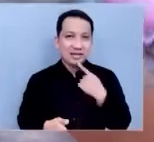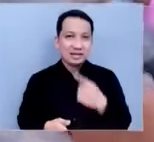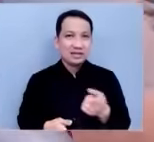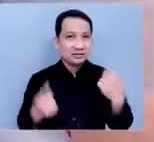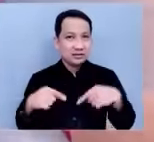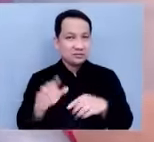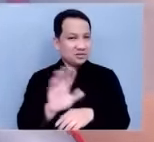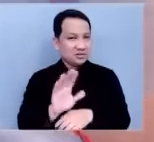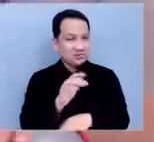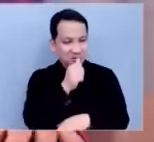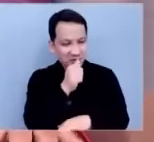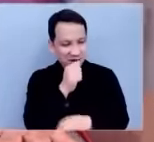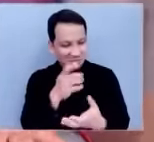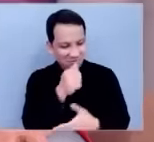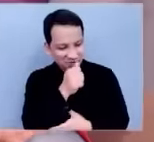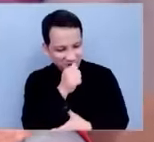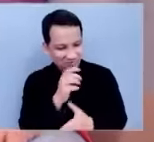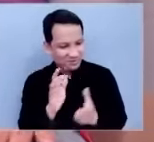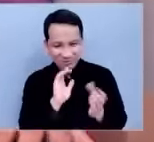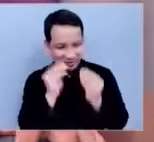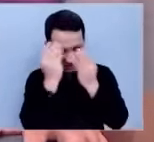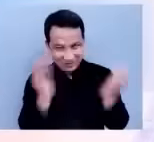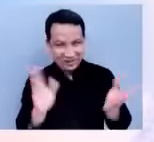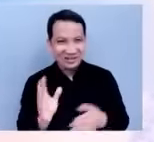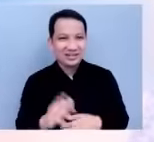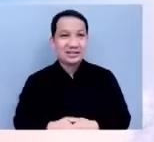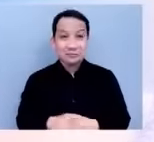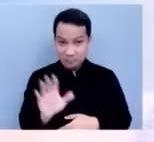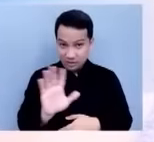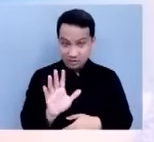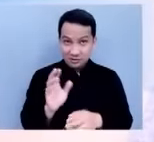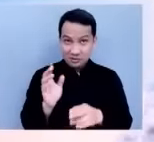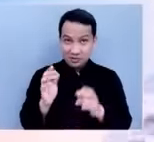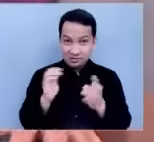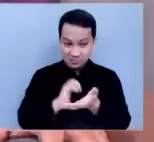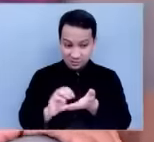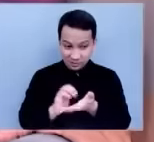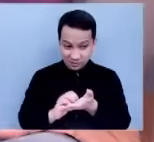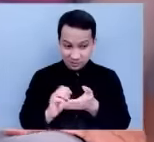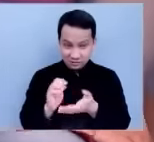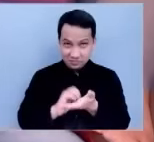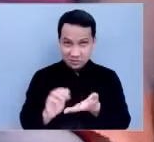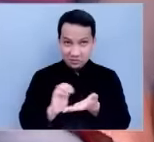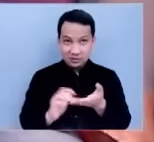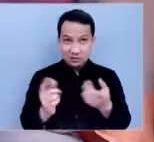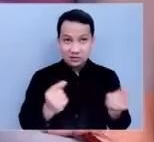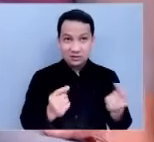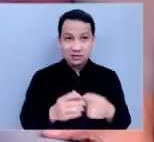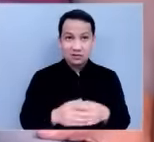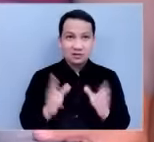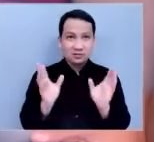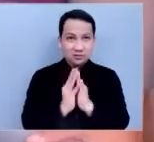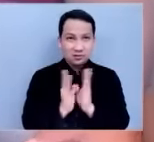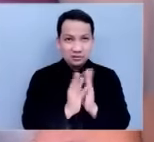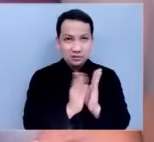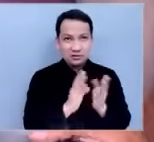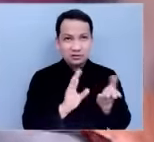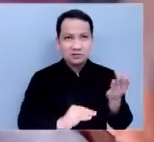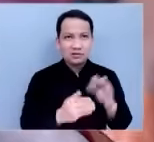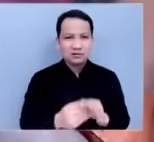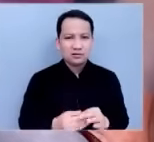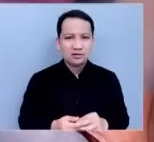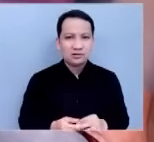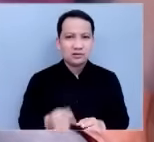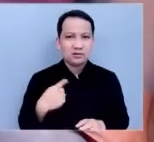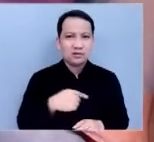muna pwedeng sabihin. Basta. Pero nagre-rehearse na kayo? Puro meeting, puro ano. Kasi kami